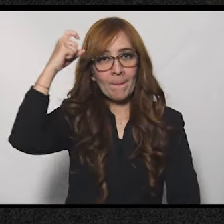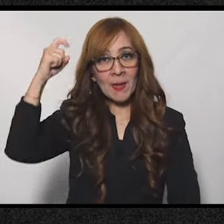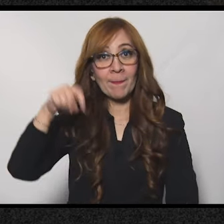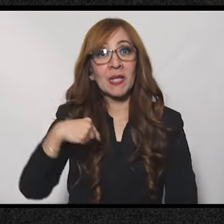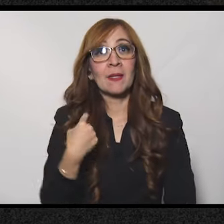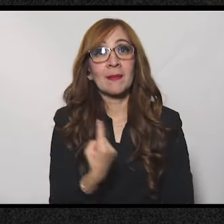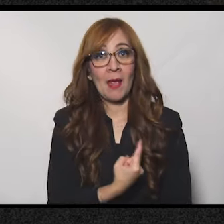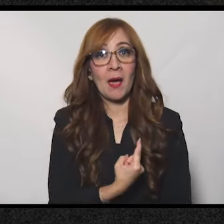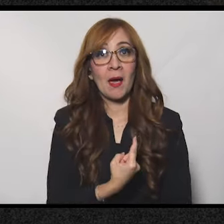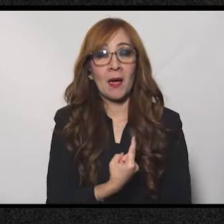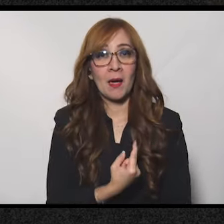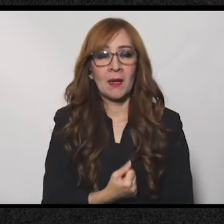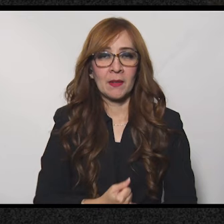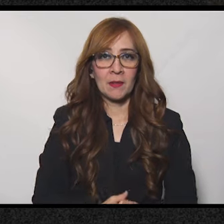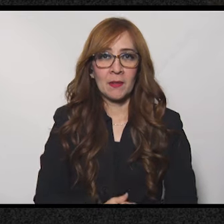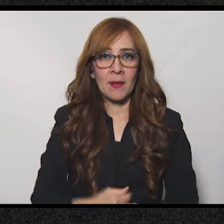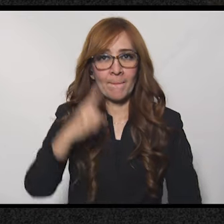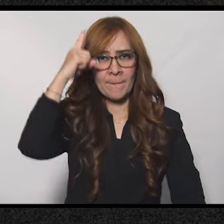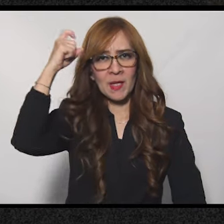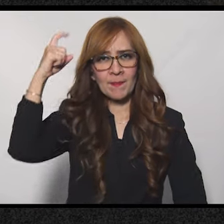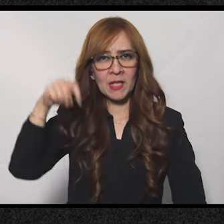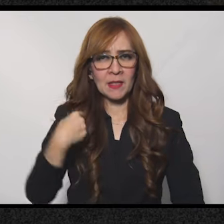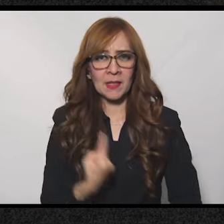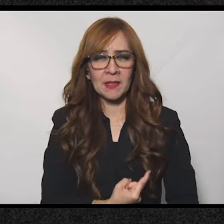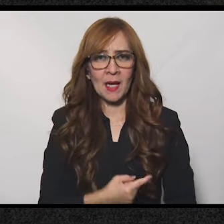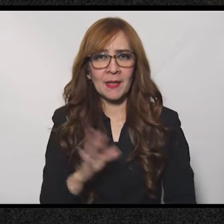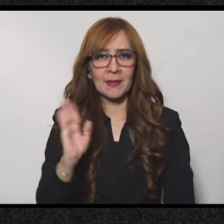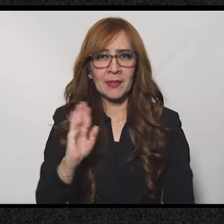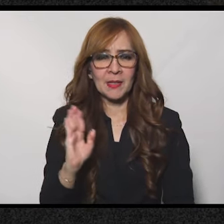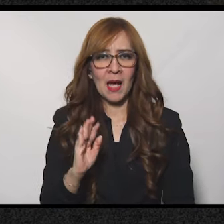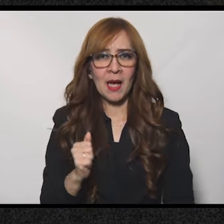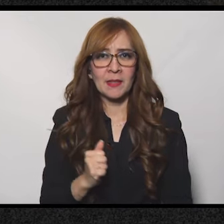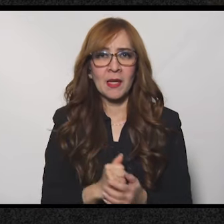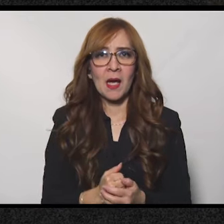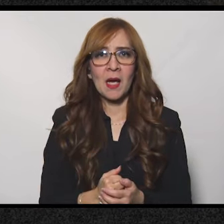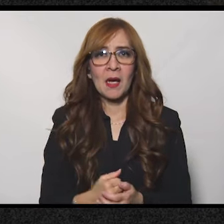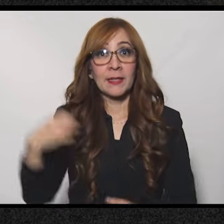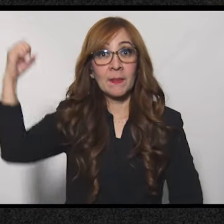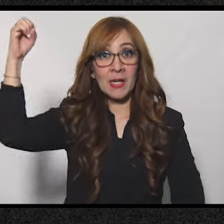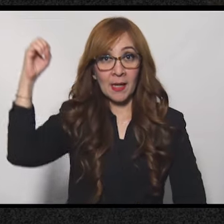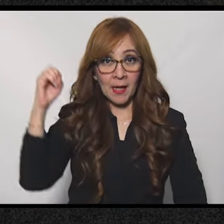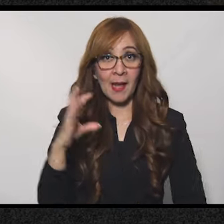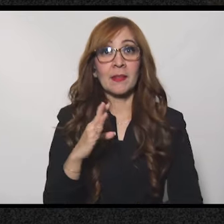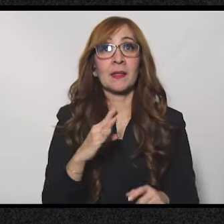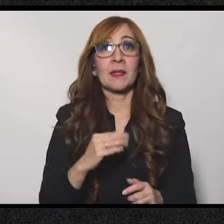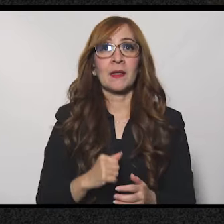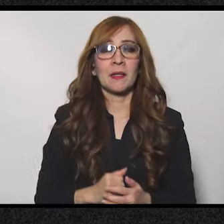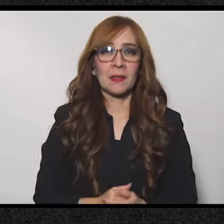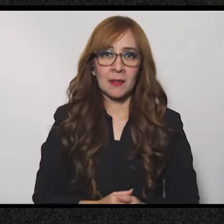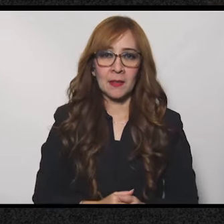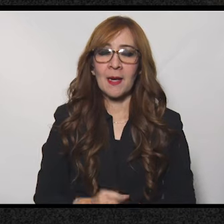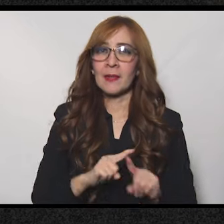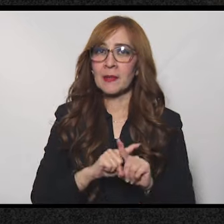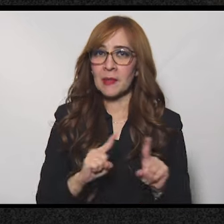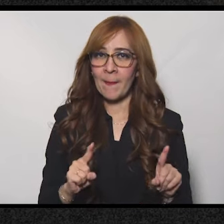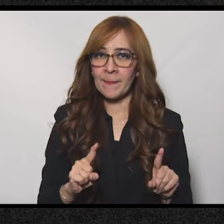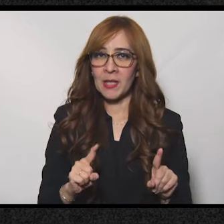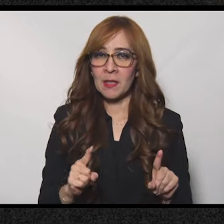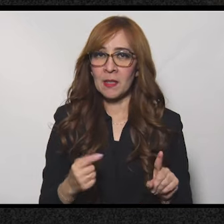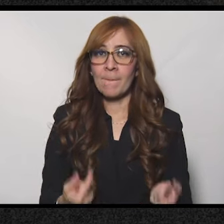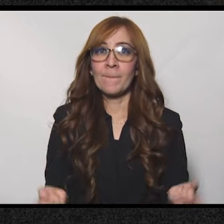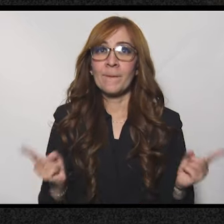Our dreams will not just to be blessed, but to